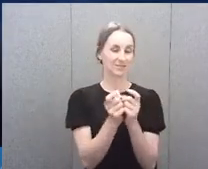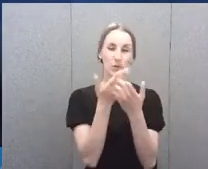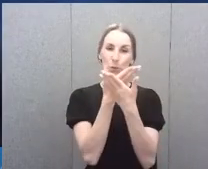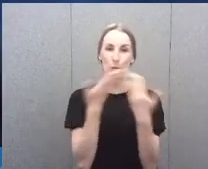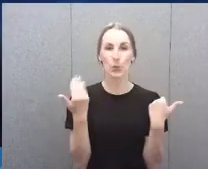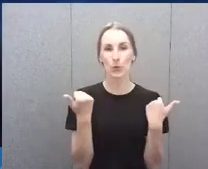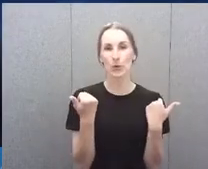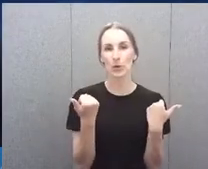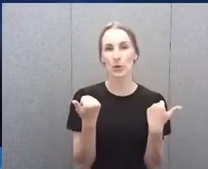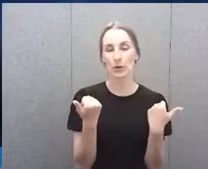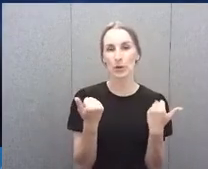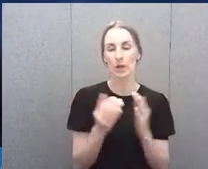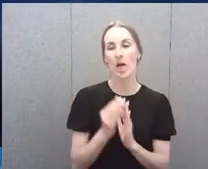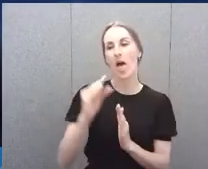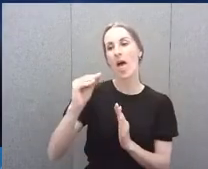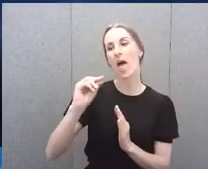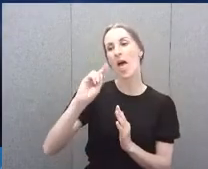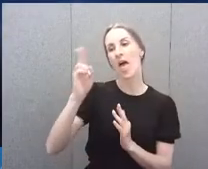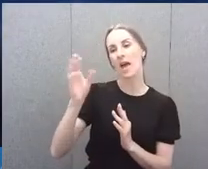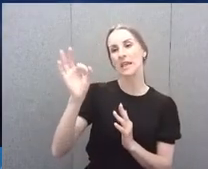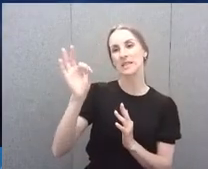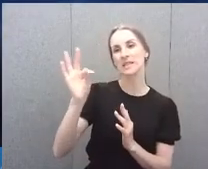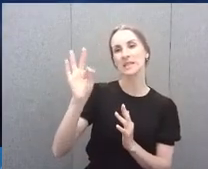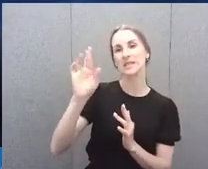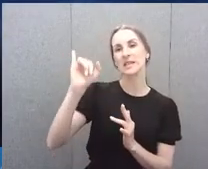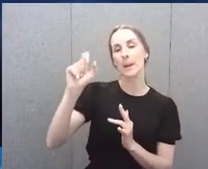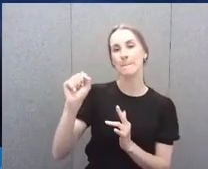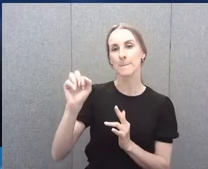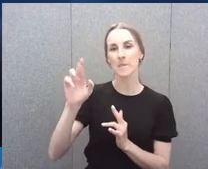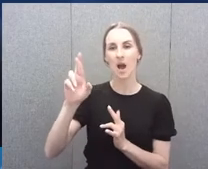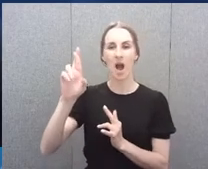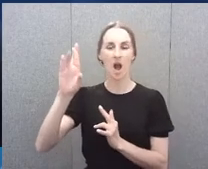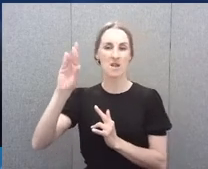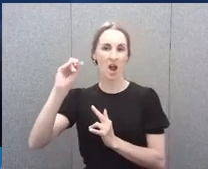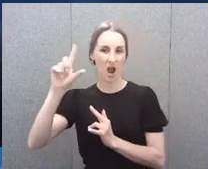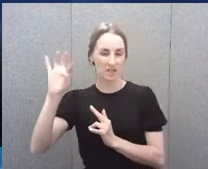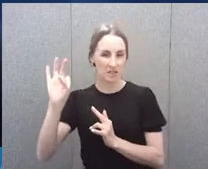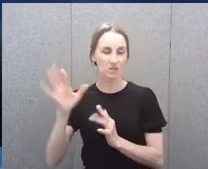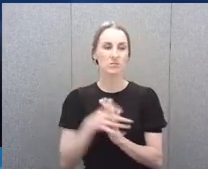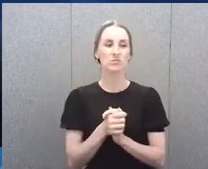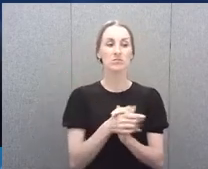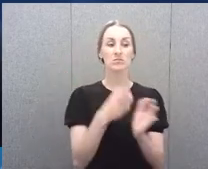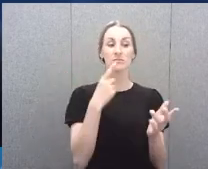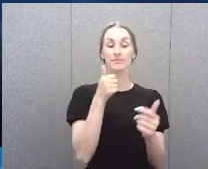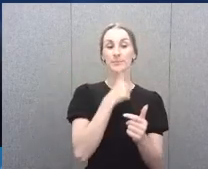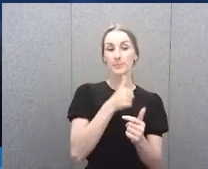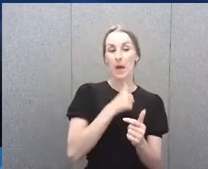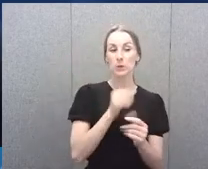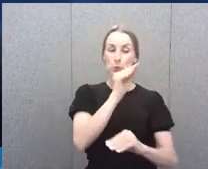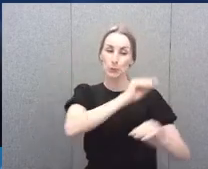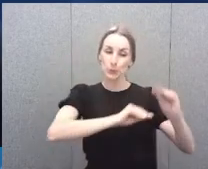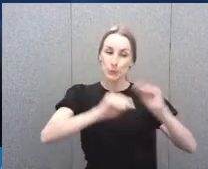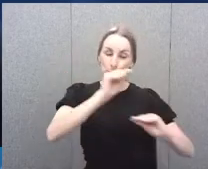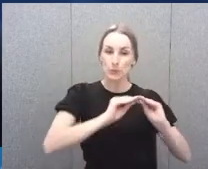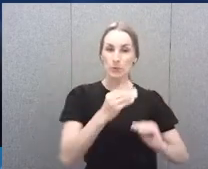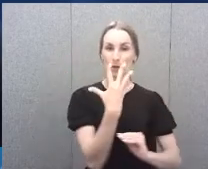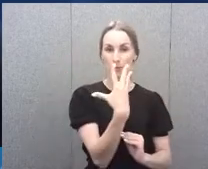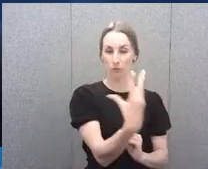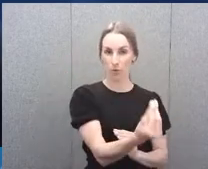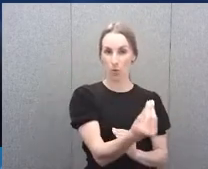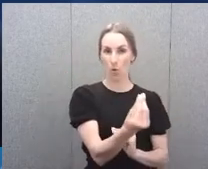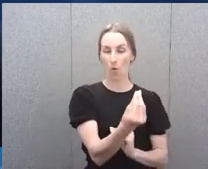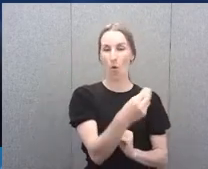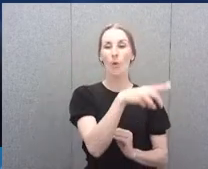левая, возможно, какие-то там, какие-то экстремально правые или экстремально левые не согласятся. Но у нас тоже они собираются